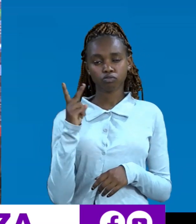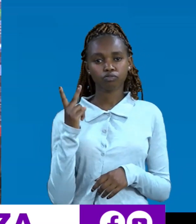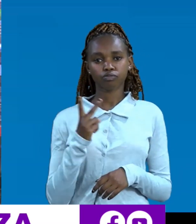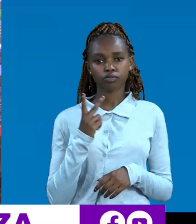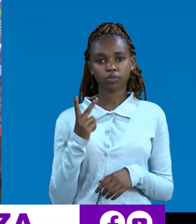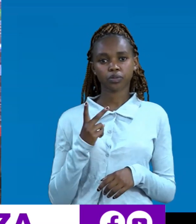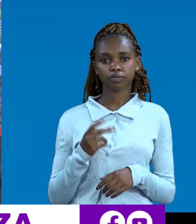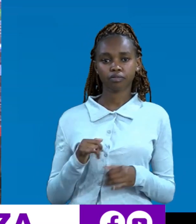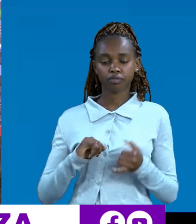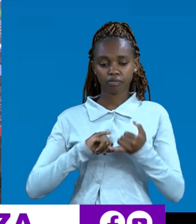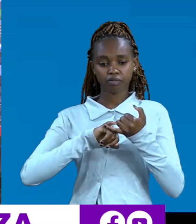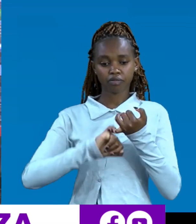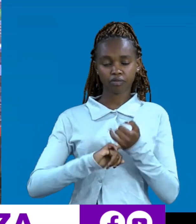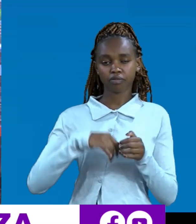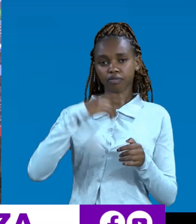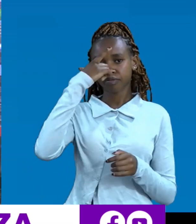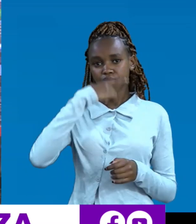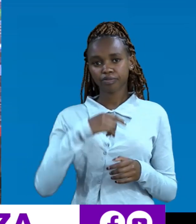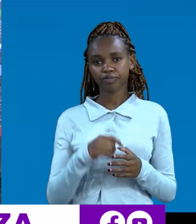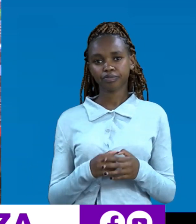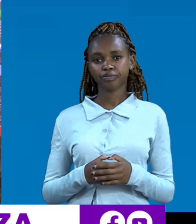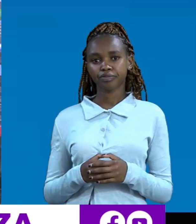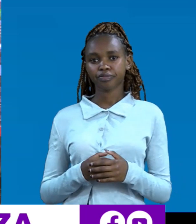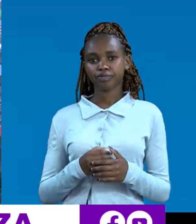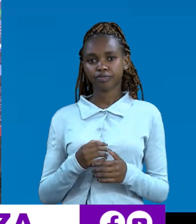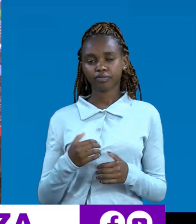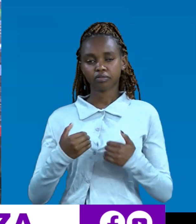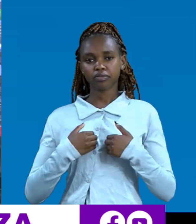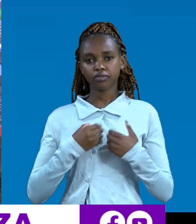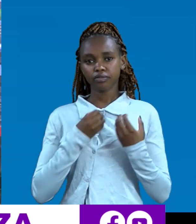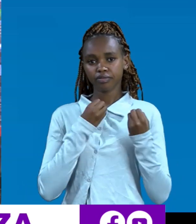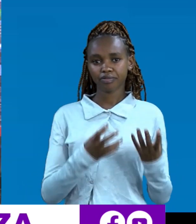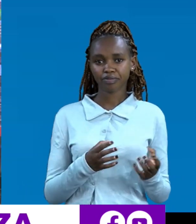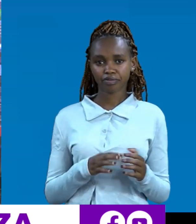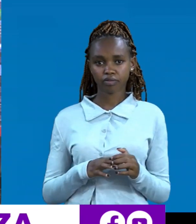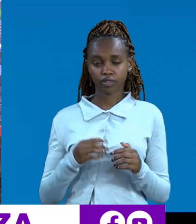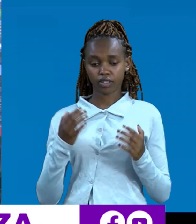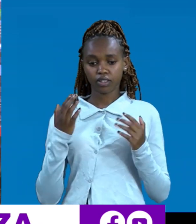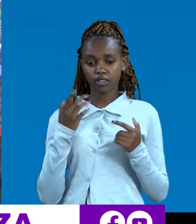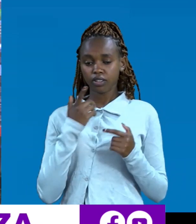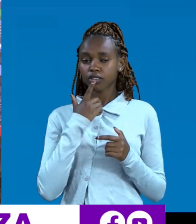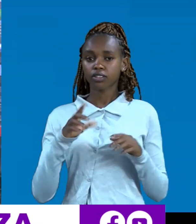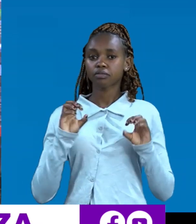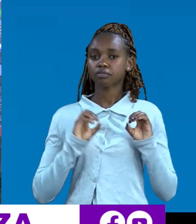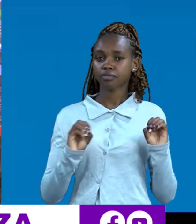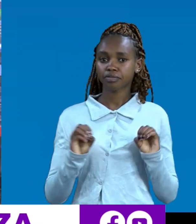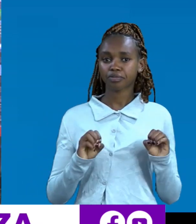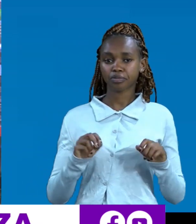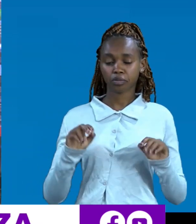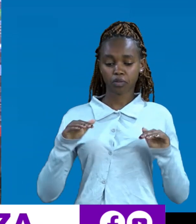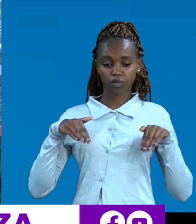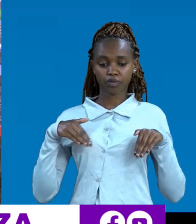vikofi. Mpaka nikaona wengine wanatoa statement. Lakini hatusemi, hatuna maoni. Acha tungoje. Mr.